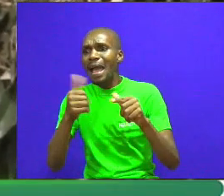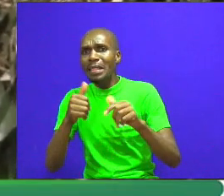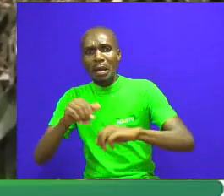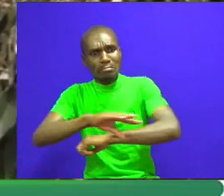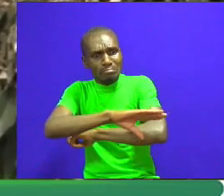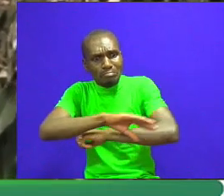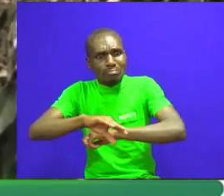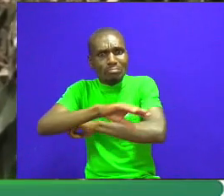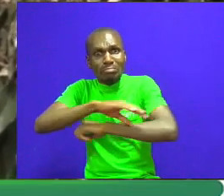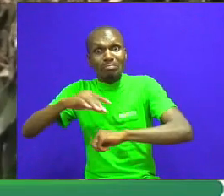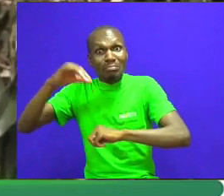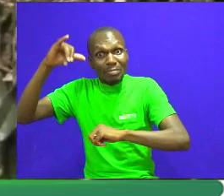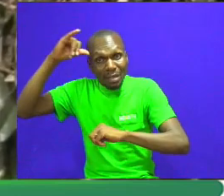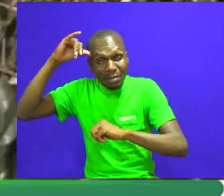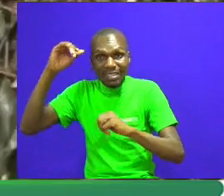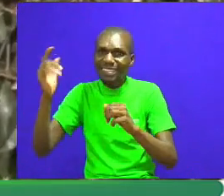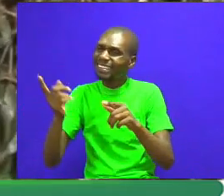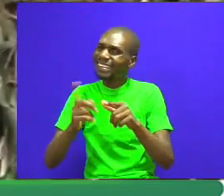zinaibwa,